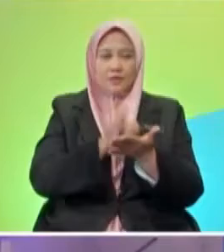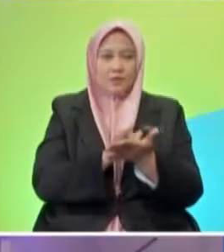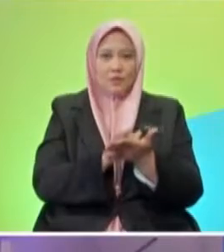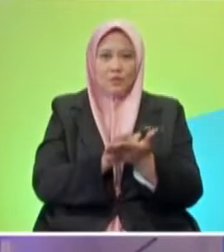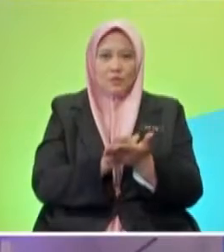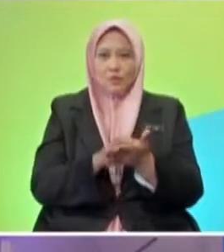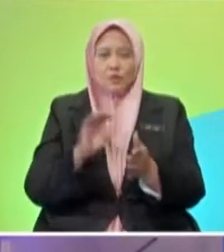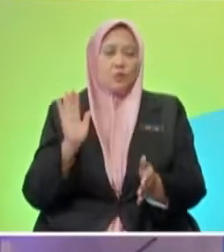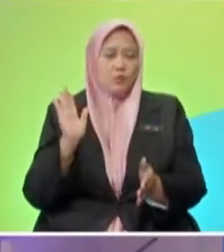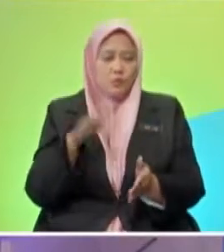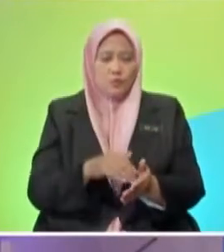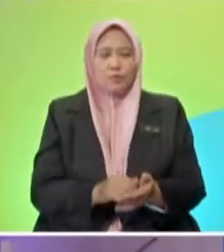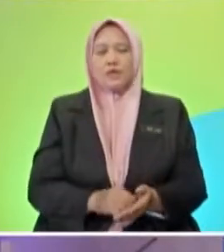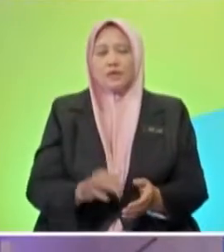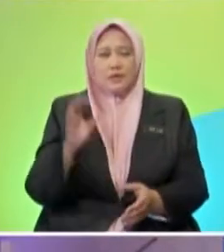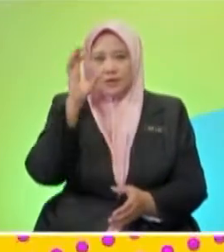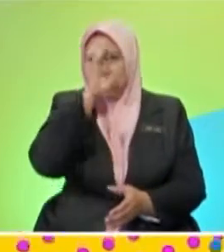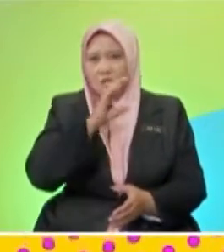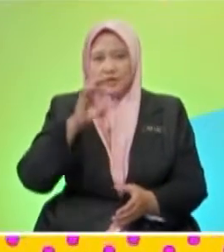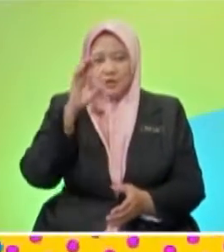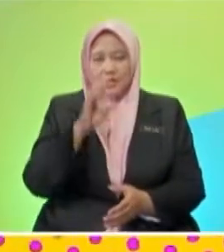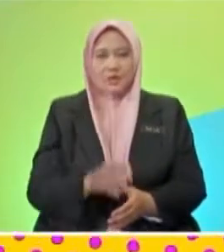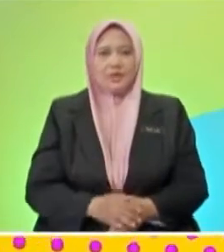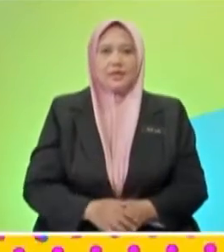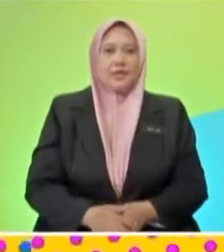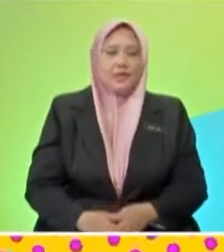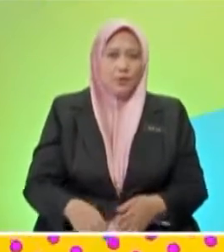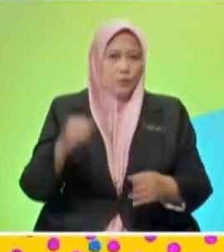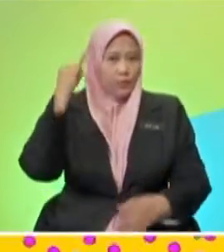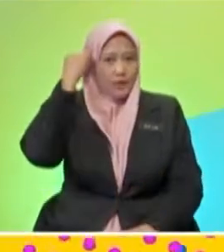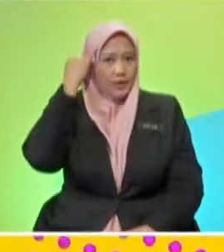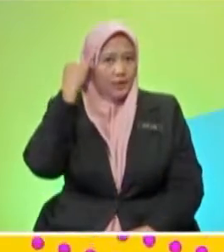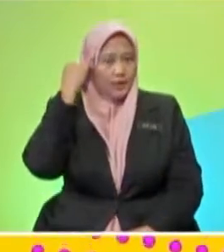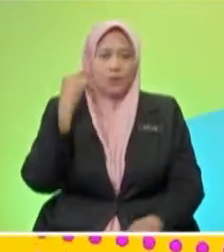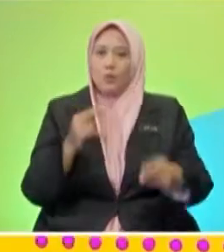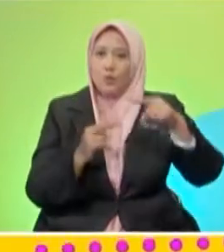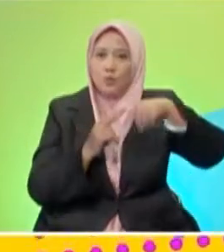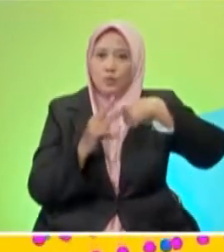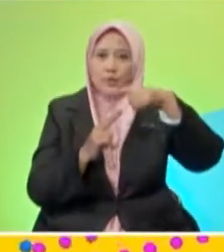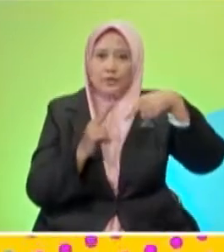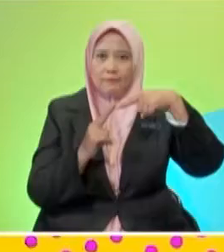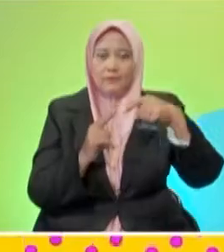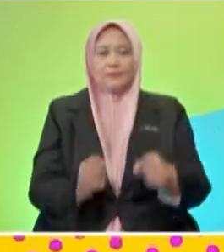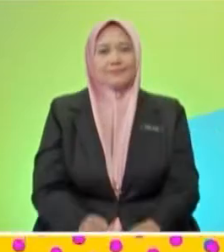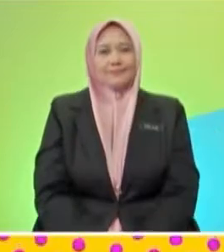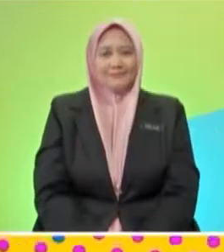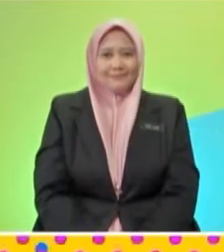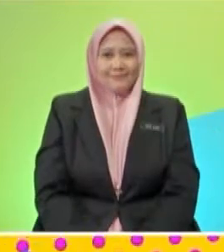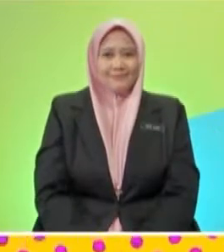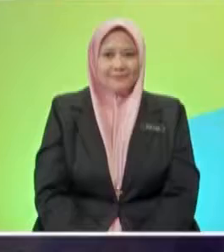mencari ide utama untuk pelanggannya seterusnya mode-mode Xenia murid-murid-nya semudah anggota